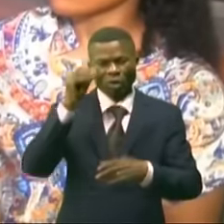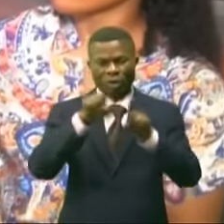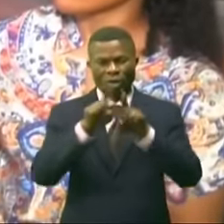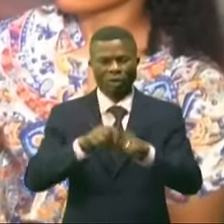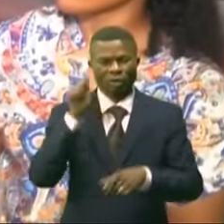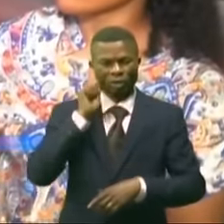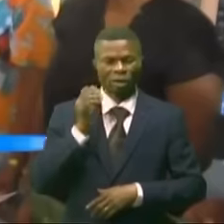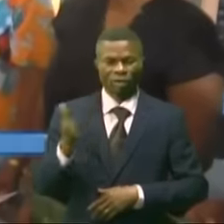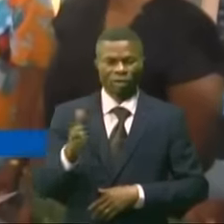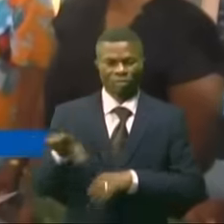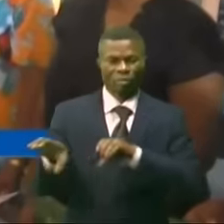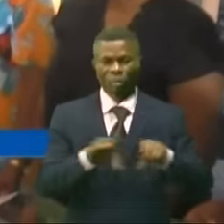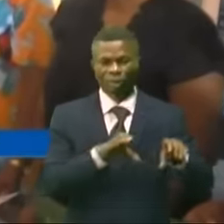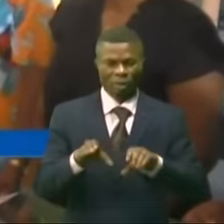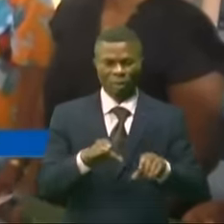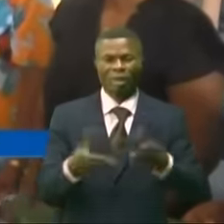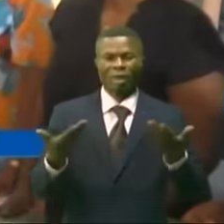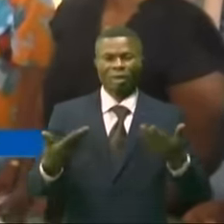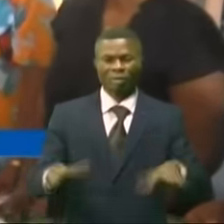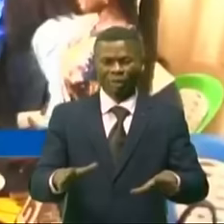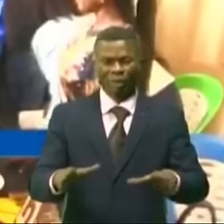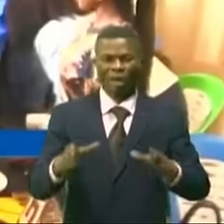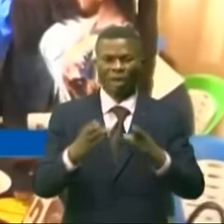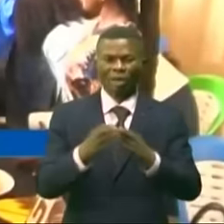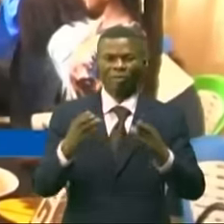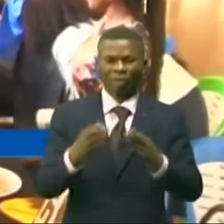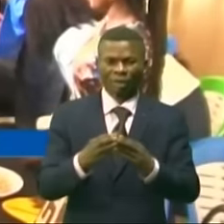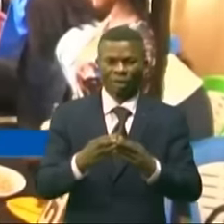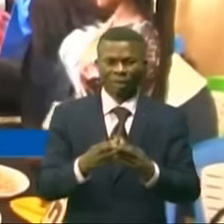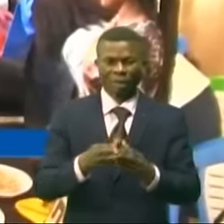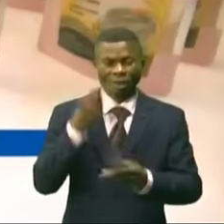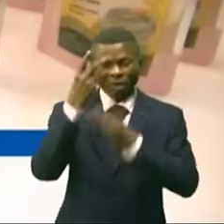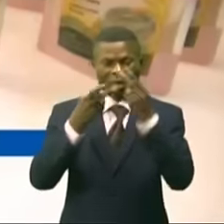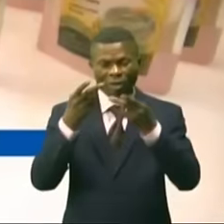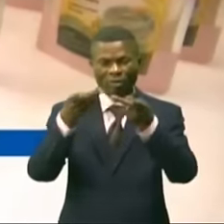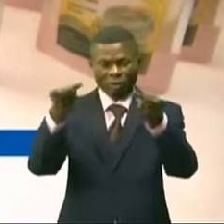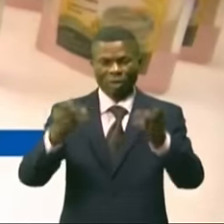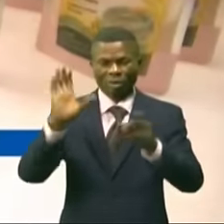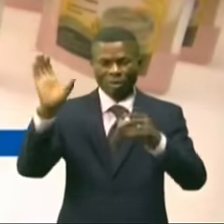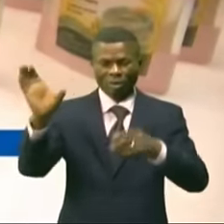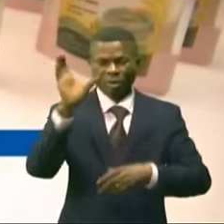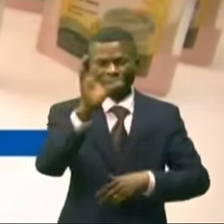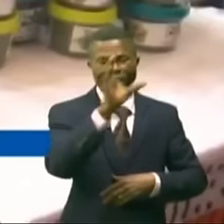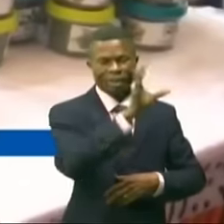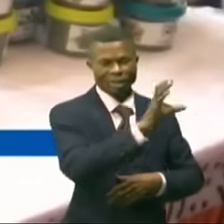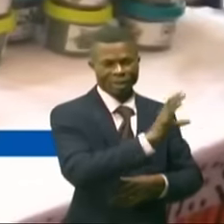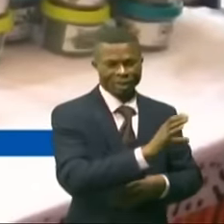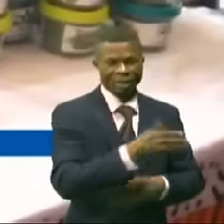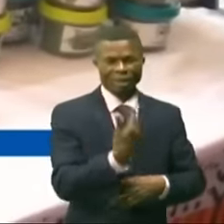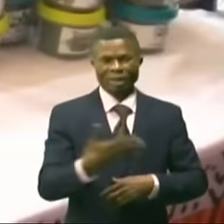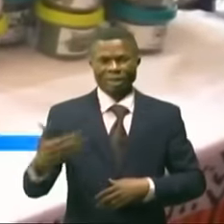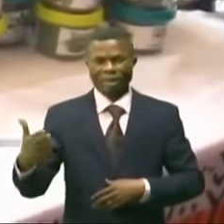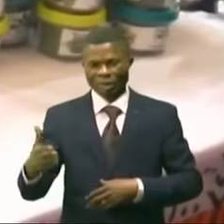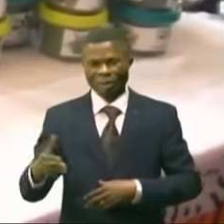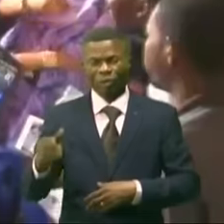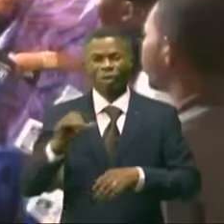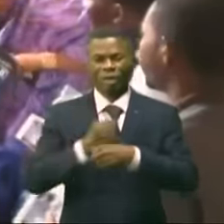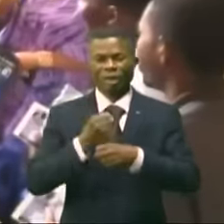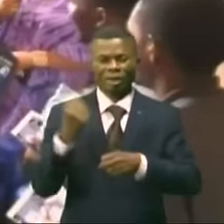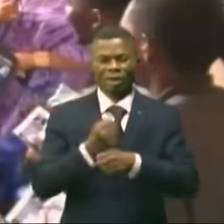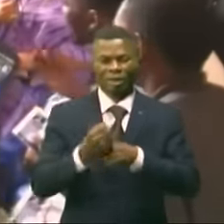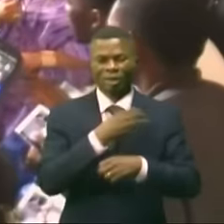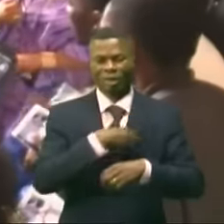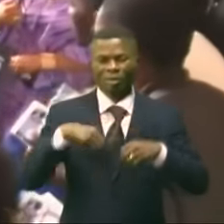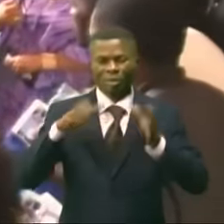femmes la cérémonie s'est clôturée par la visite des stand d'exposition des produits de l'entrepreneuriat des